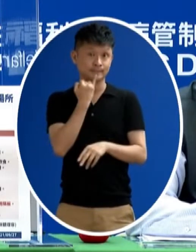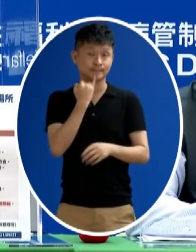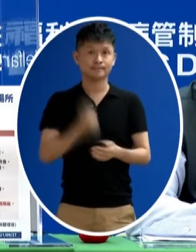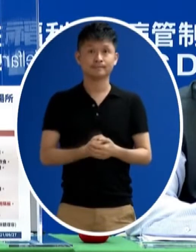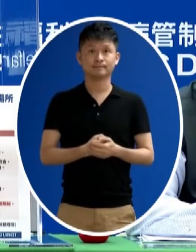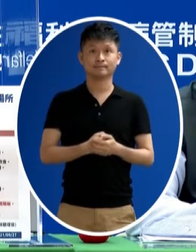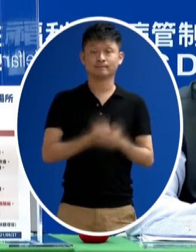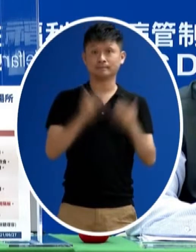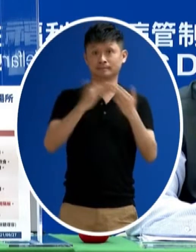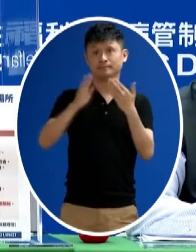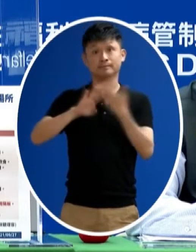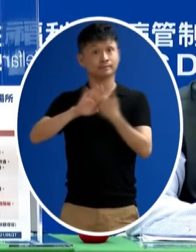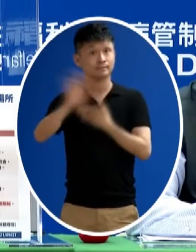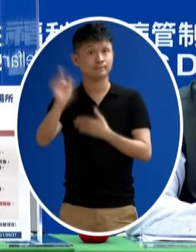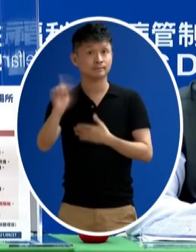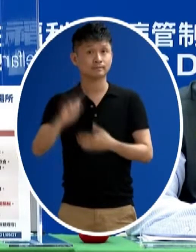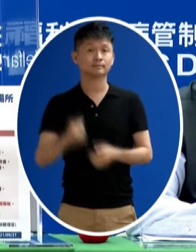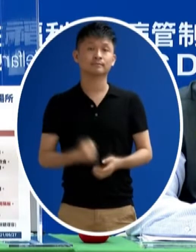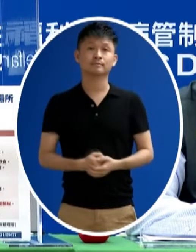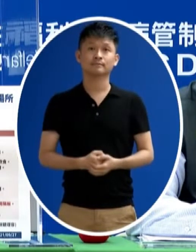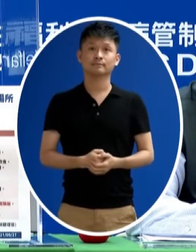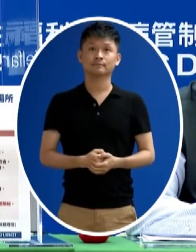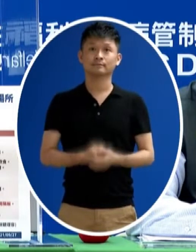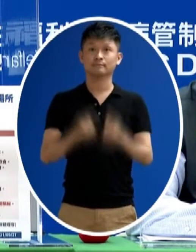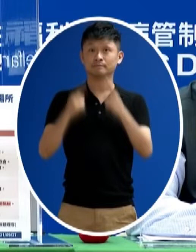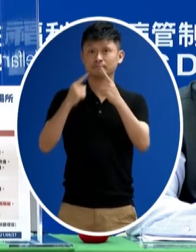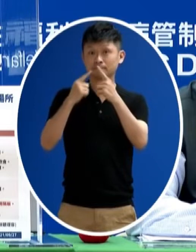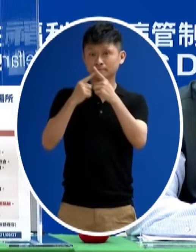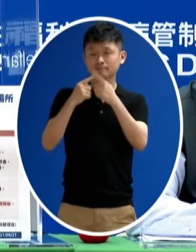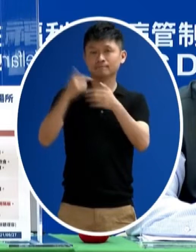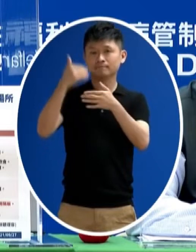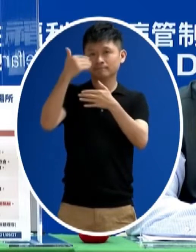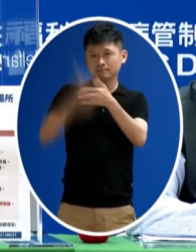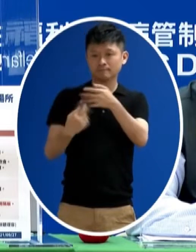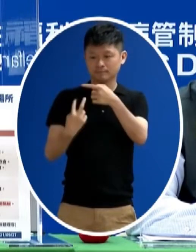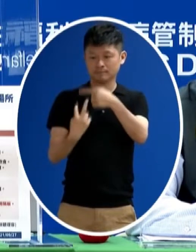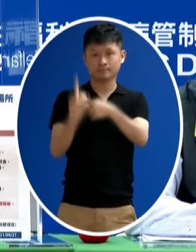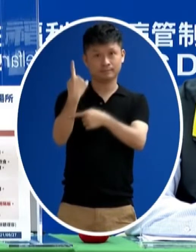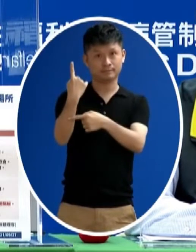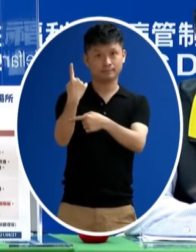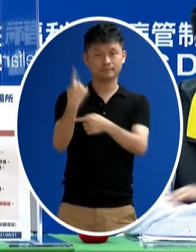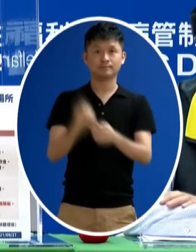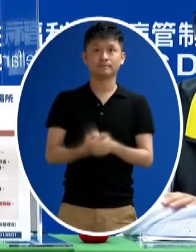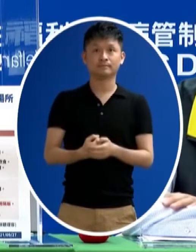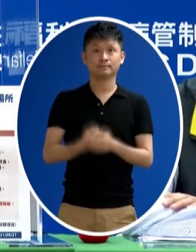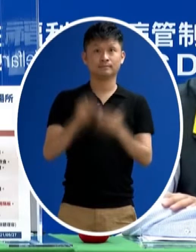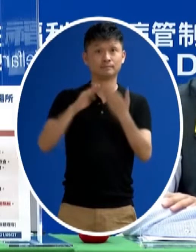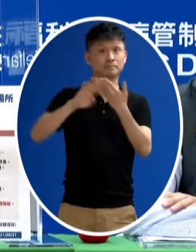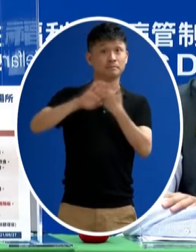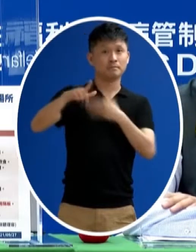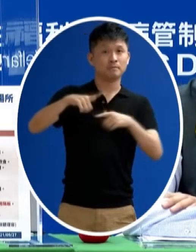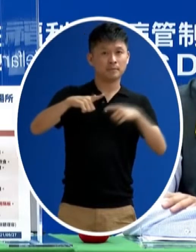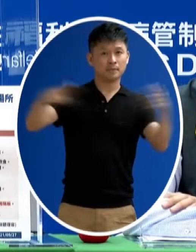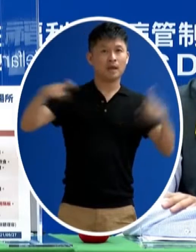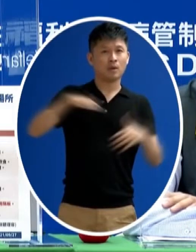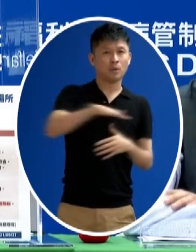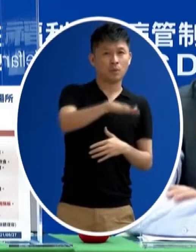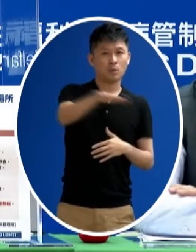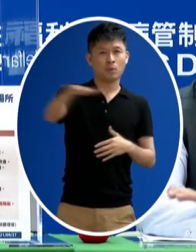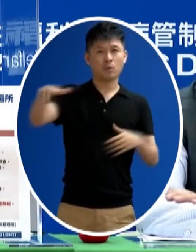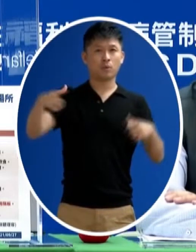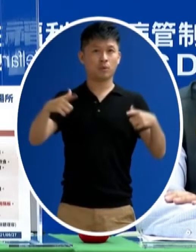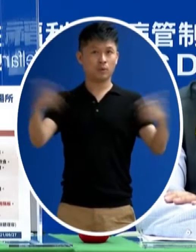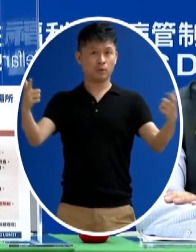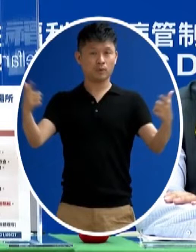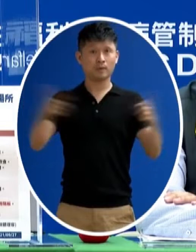那室外就人数降载50%。在室外的大型的场所里